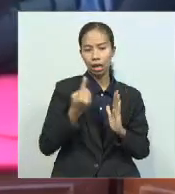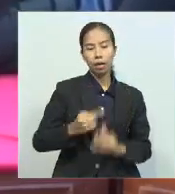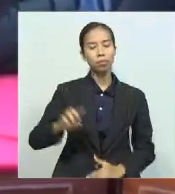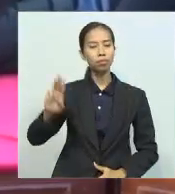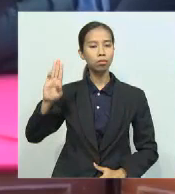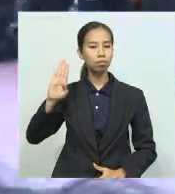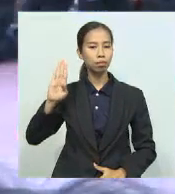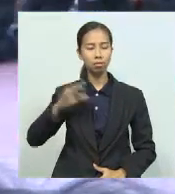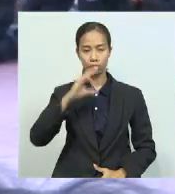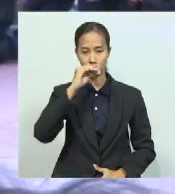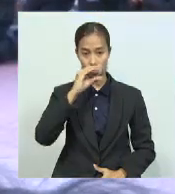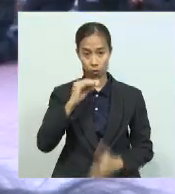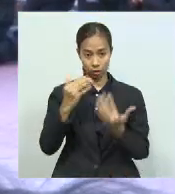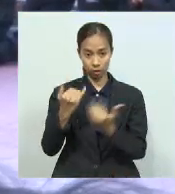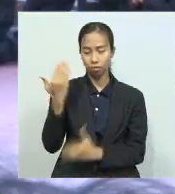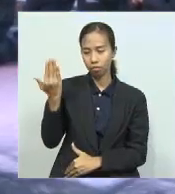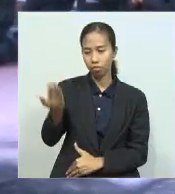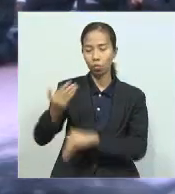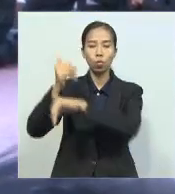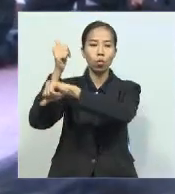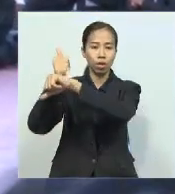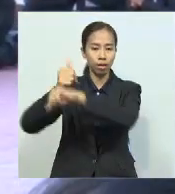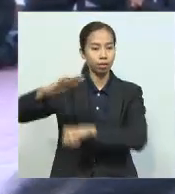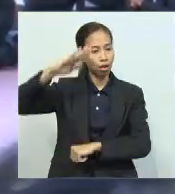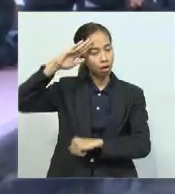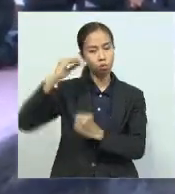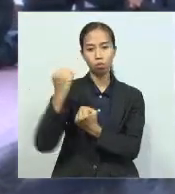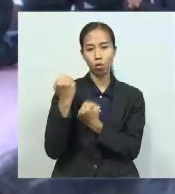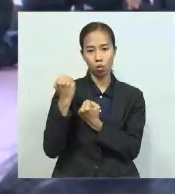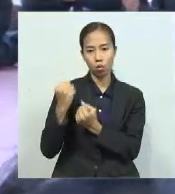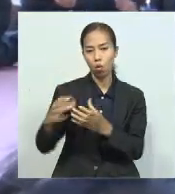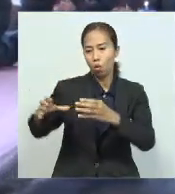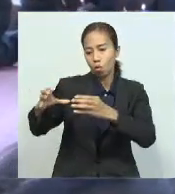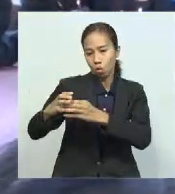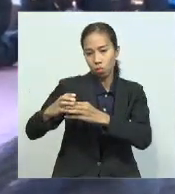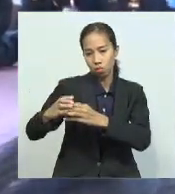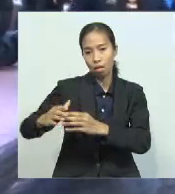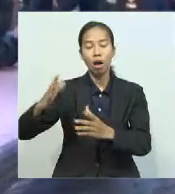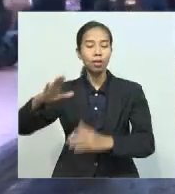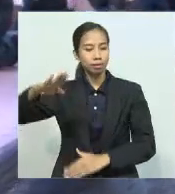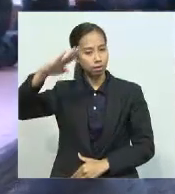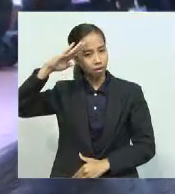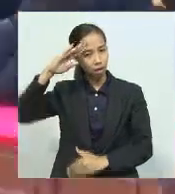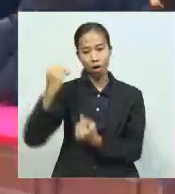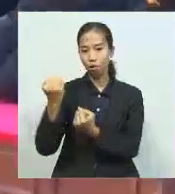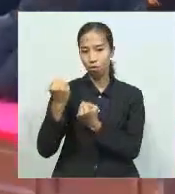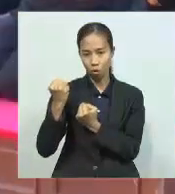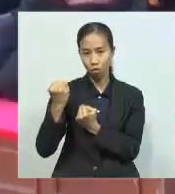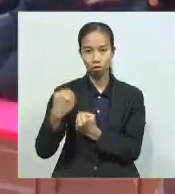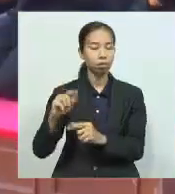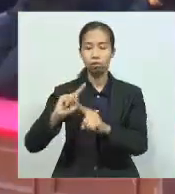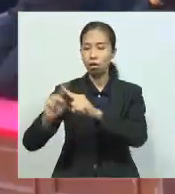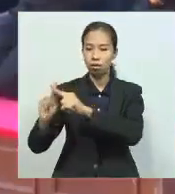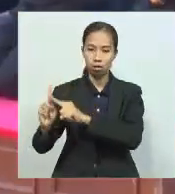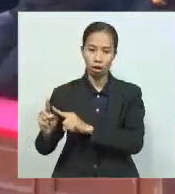นโดยมีพลเอกอภิรัตคงสมพงศ์ผู้บัญชาการทหารบกนำผู้บังคับหน่วยขึ้นตรงกองทัพบกระดับกองพลกองทัพภ